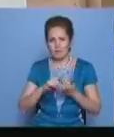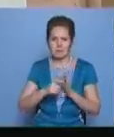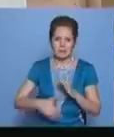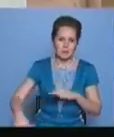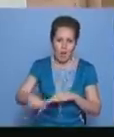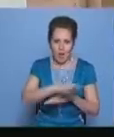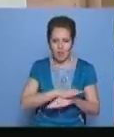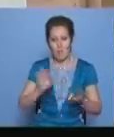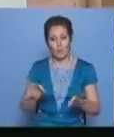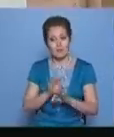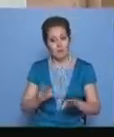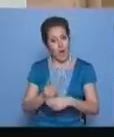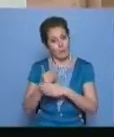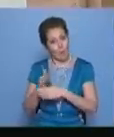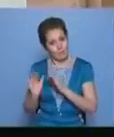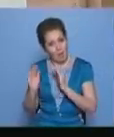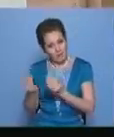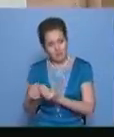зал. Причем они отдельные, эти залы.